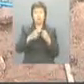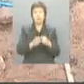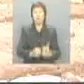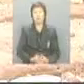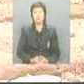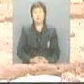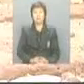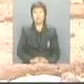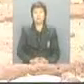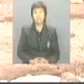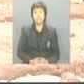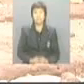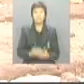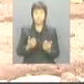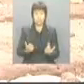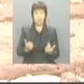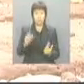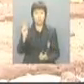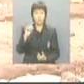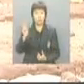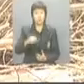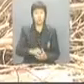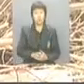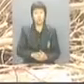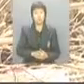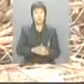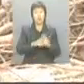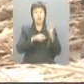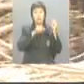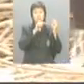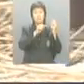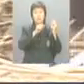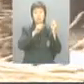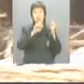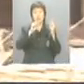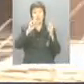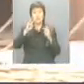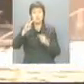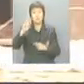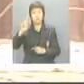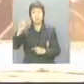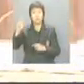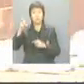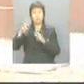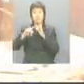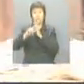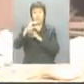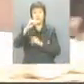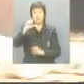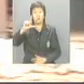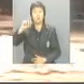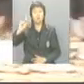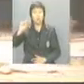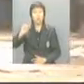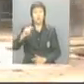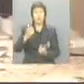สถานการณ์น้ำที่ลดลงที่บ้านเมืองบางยมตำบลเมืองบางยมอำเภอสวรรคโลกและบ้านคลองหนองวงตำบลสามเรือนอำเภอศรีสำโรงนะ